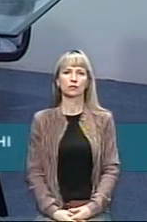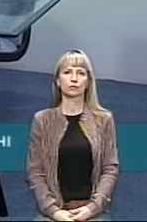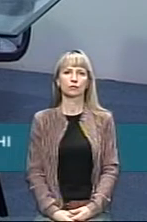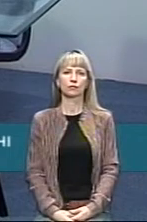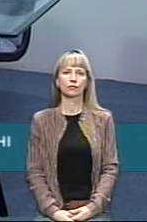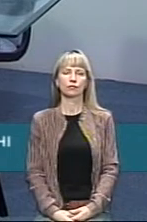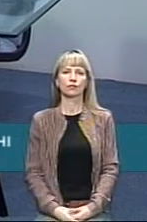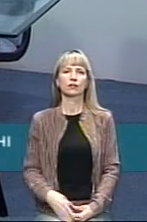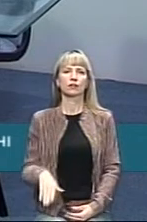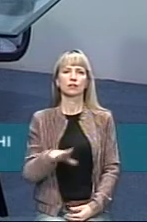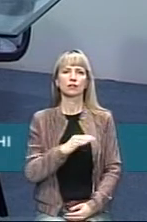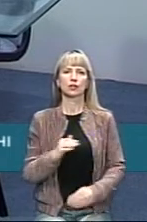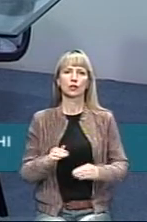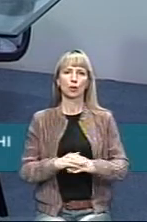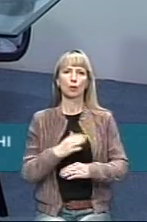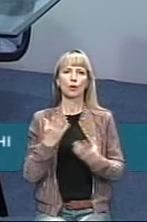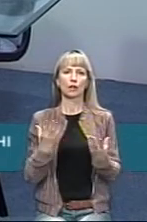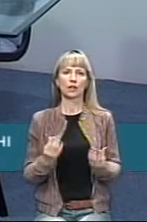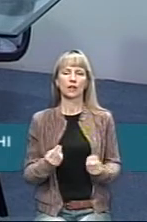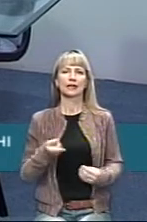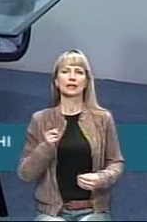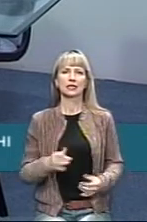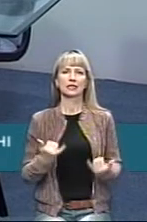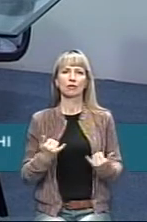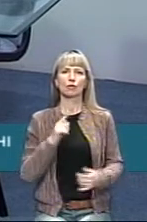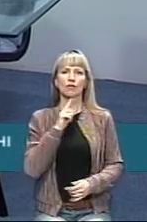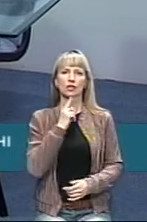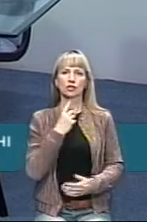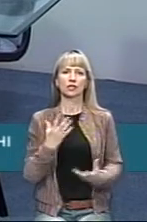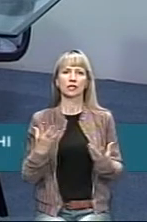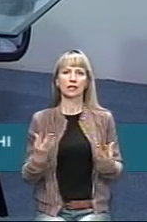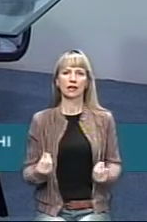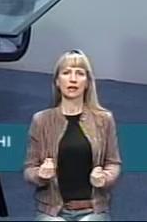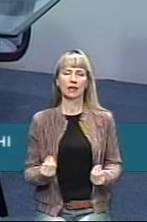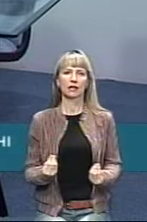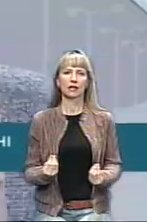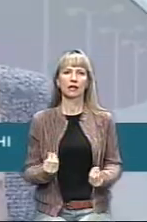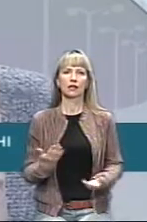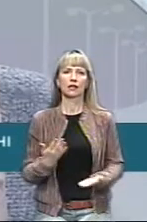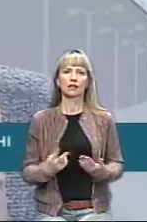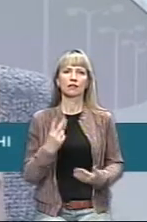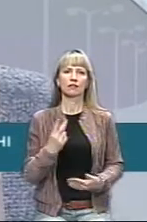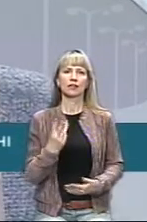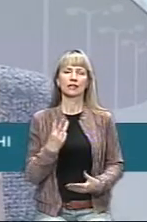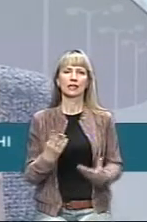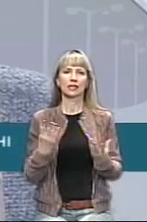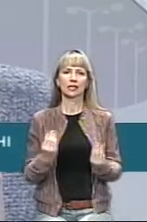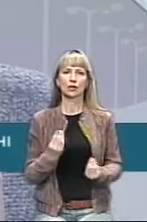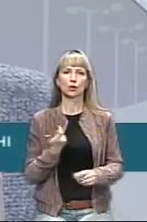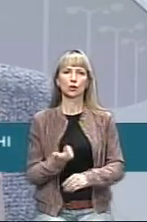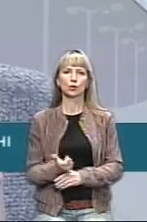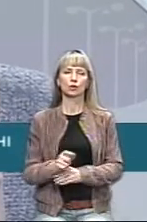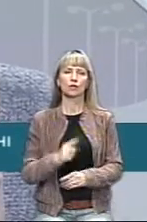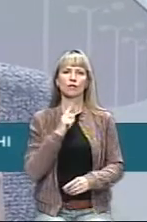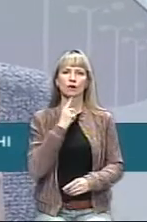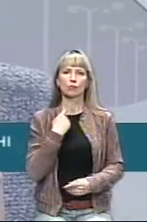Всім доброго дня. Дійсно, сьогодні дуже важкий день. Це, напевно, 2-3 дні дуже важкі, тому що ми